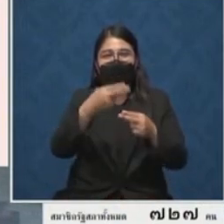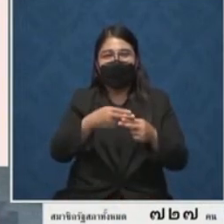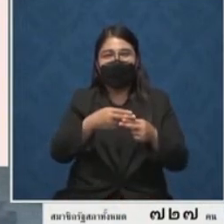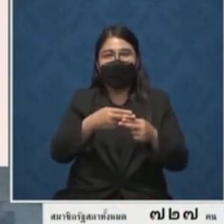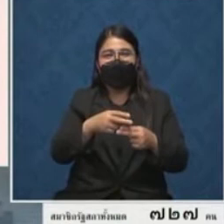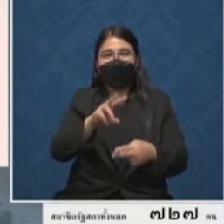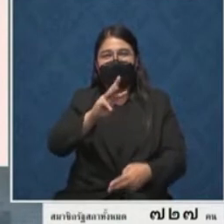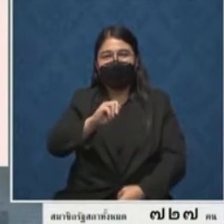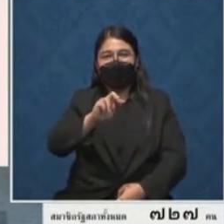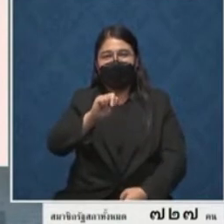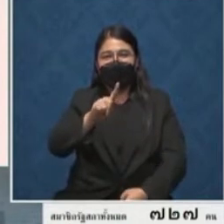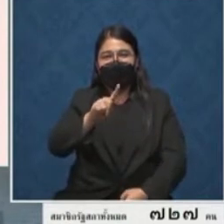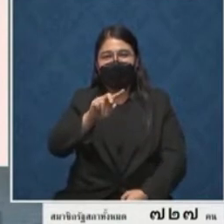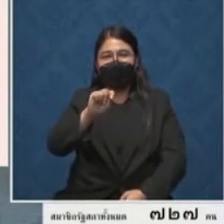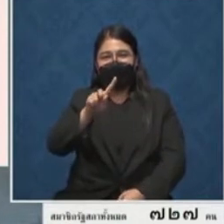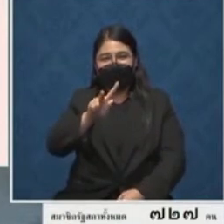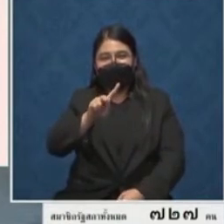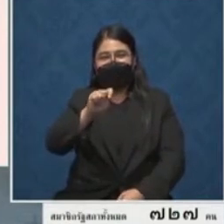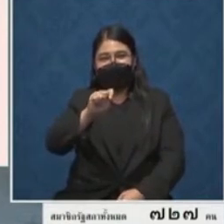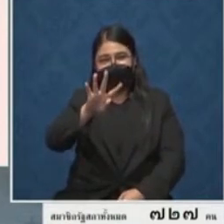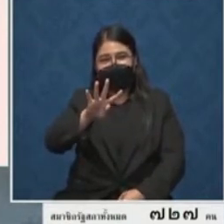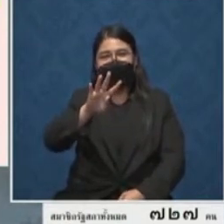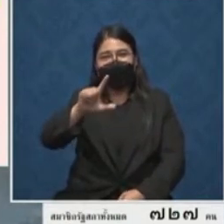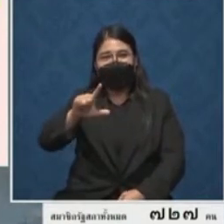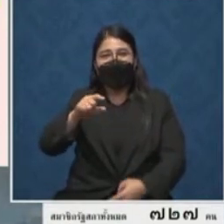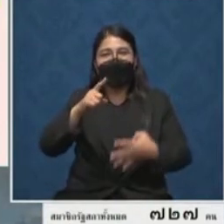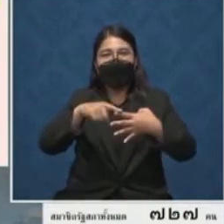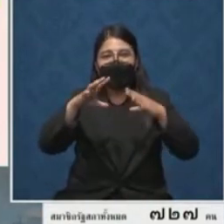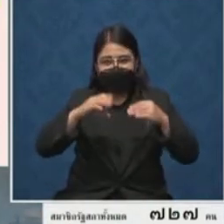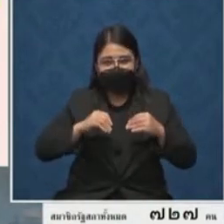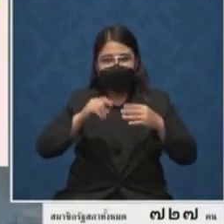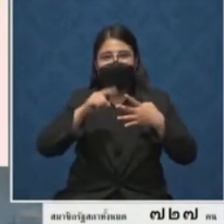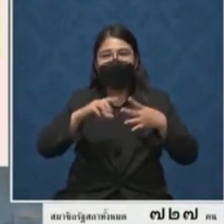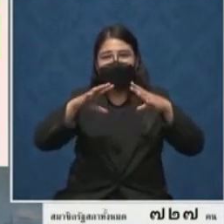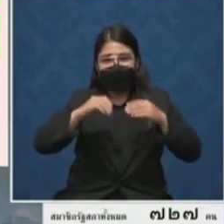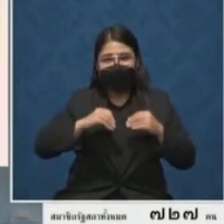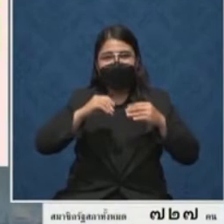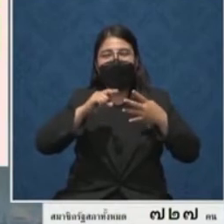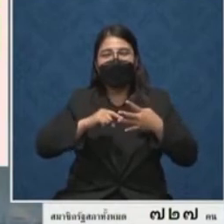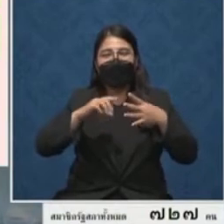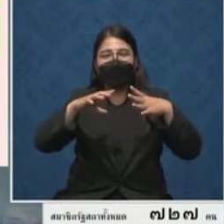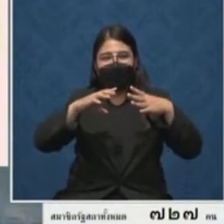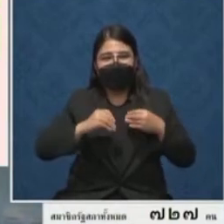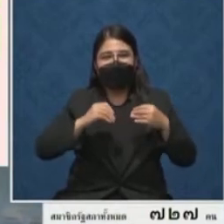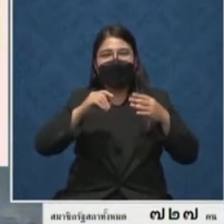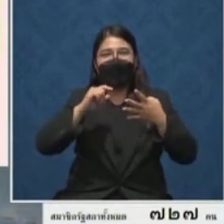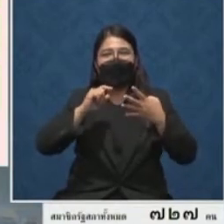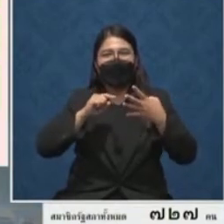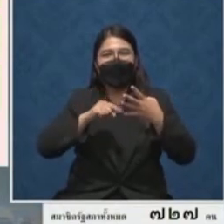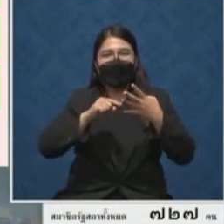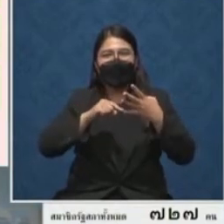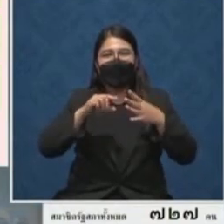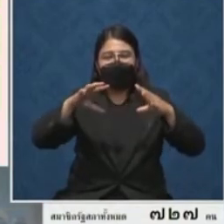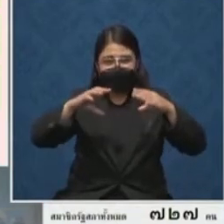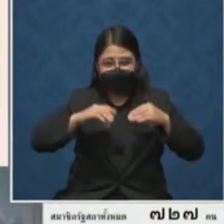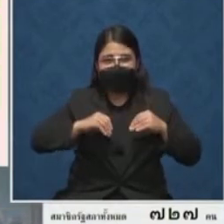1รับหลักการ2รับหลักการ3รับหลักการและ4รับหลักการ